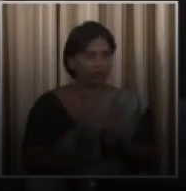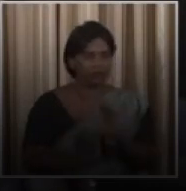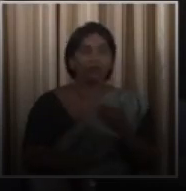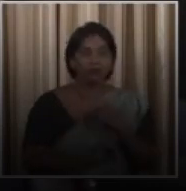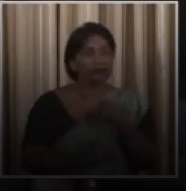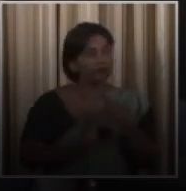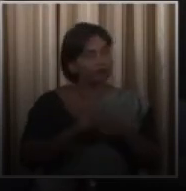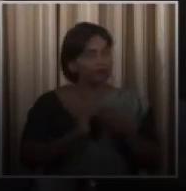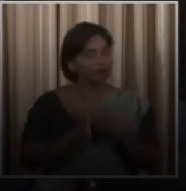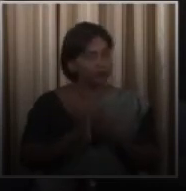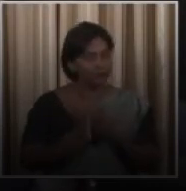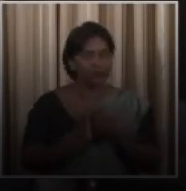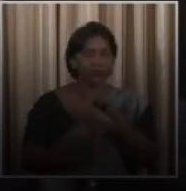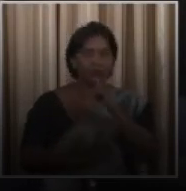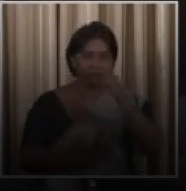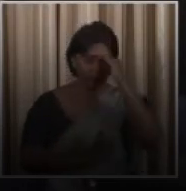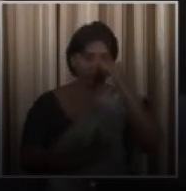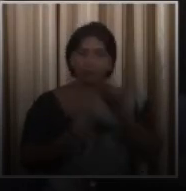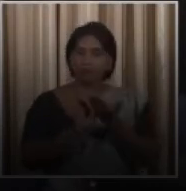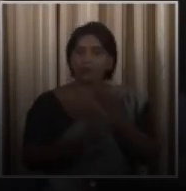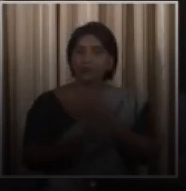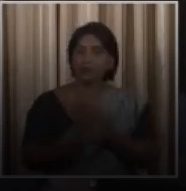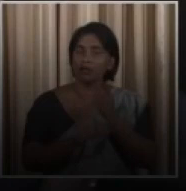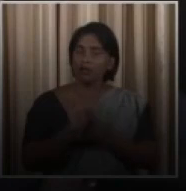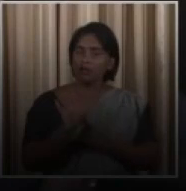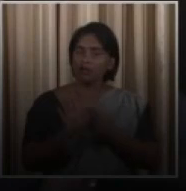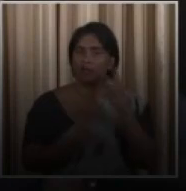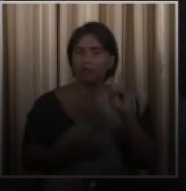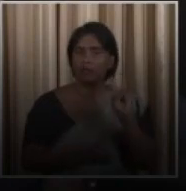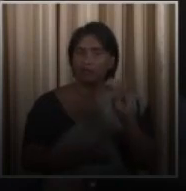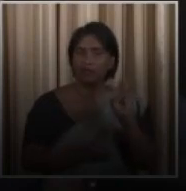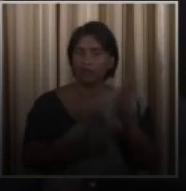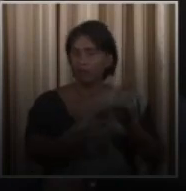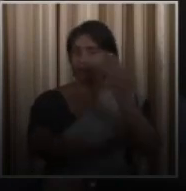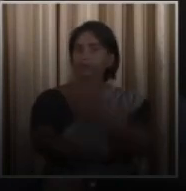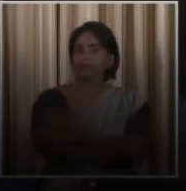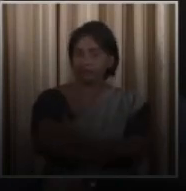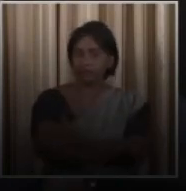අපේ රටේ ගරු නියෝජ්‍ය කතානායකතුමනි මීට දශක දෙකහමාරකට එහා ඉඳලා